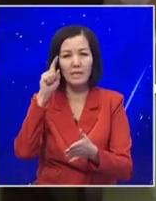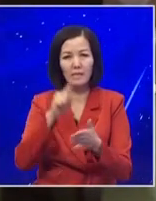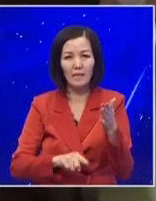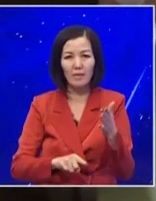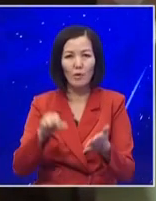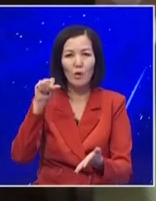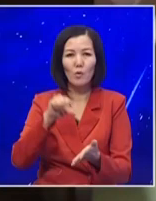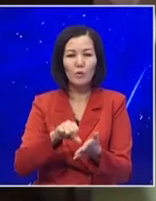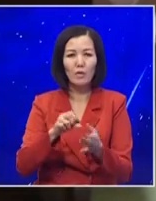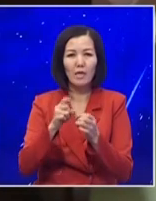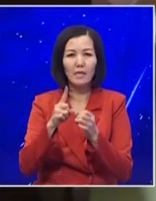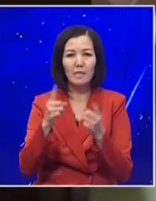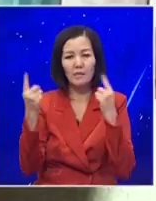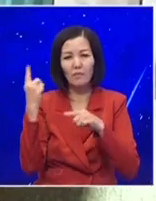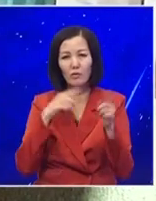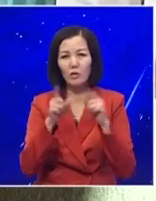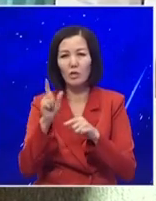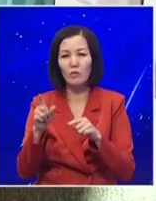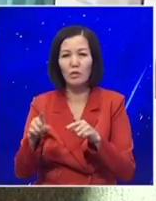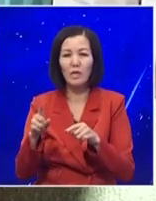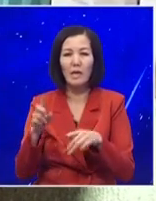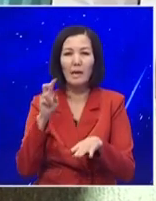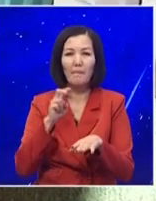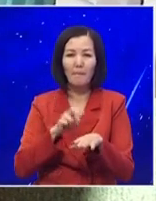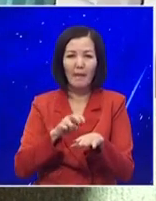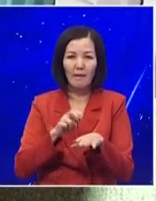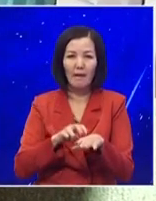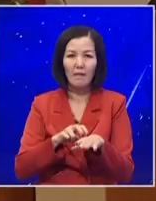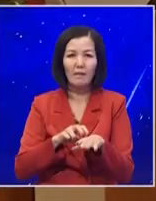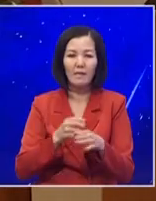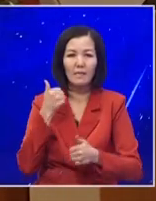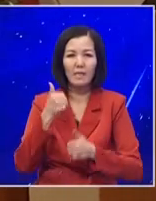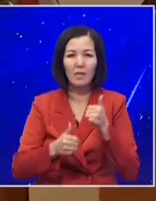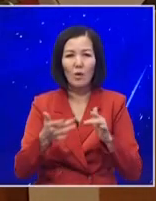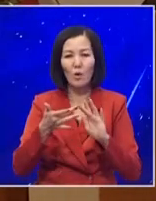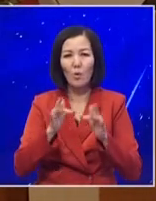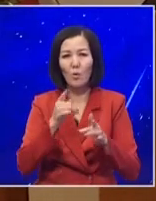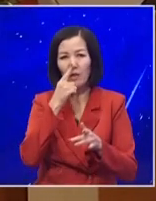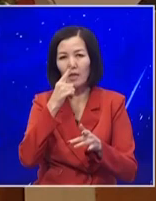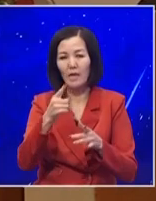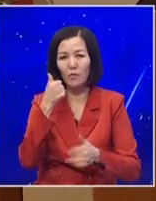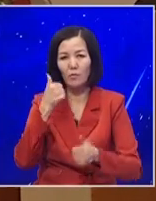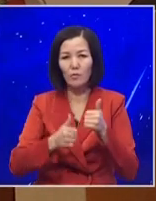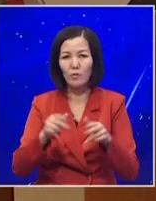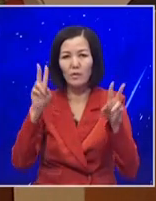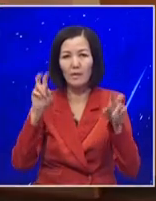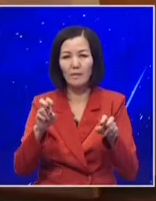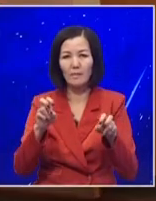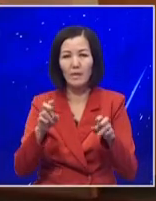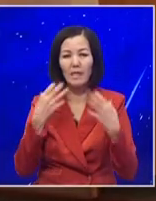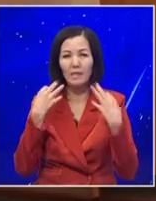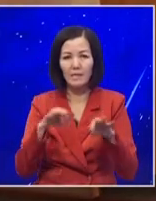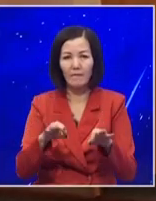Участие в нем приняли 11 творческих людей в белых халатах, состязавшихся в онлайн-конкурсе на тему «Муза моей